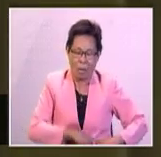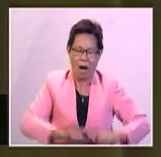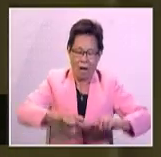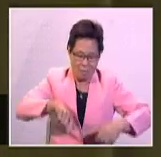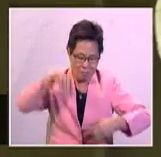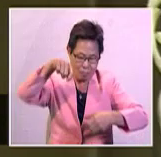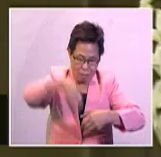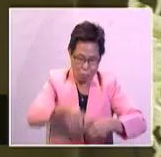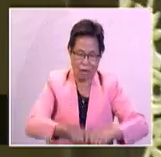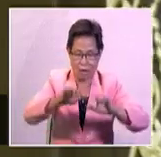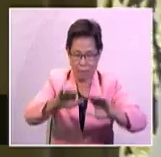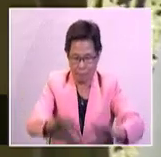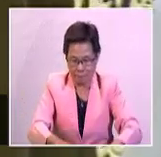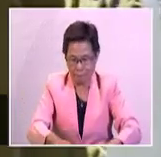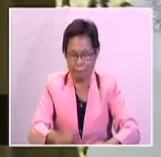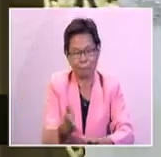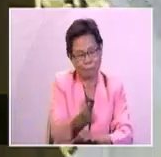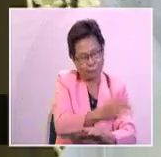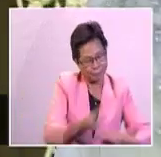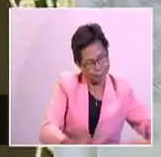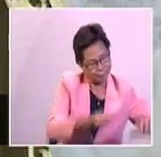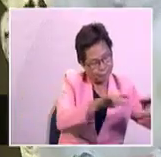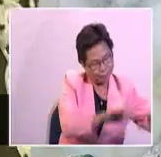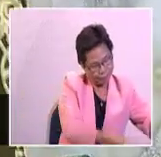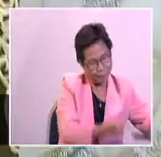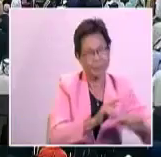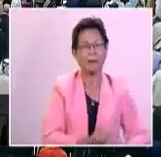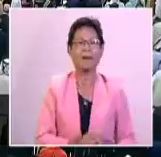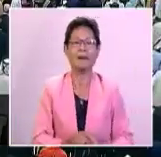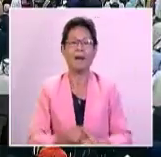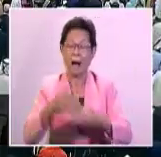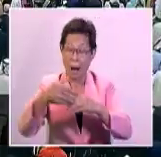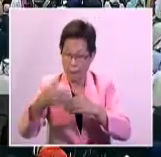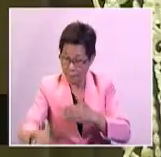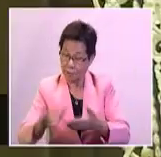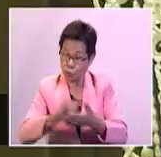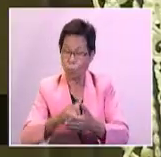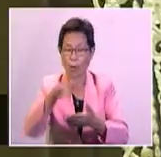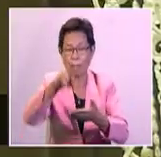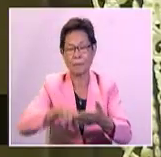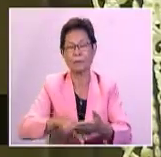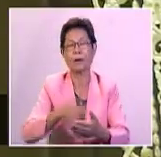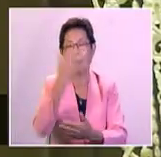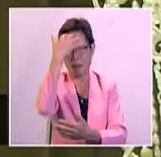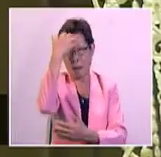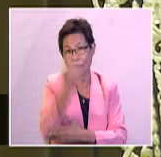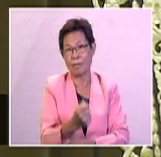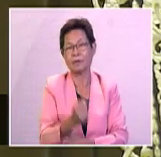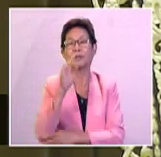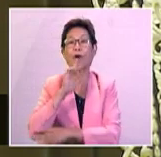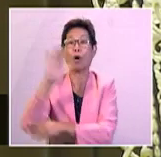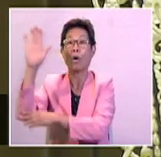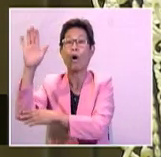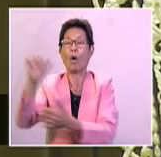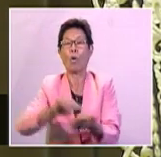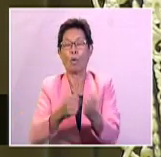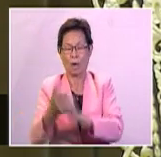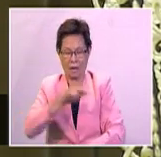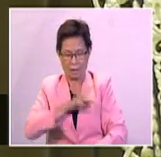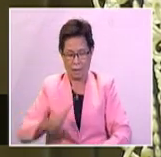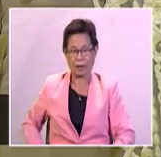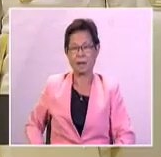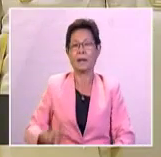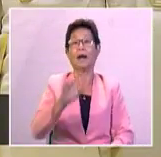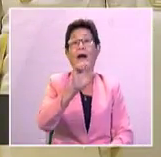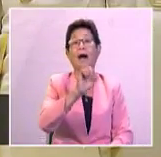di sebelah kiri baginda. Yang di-Pertuan Agong. Ini disusuli dengan bacaan lafaz ikrar oleh Seri Paduka sebagai Yang